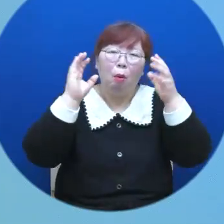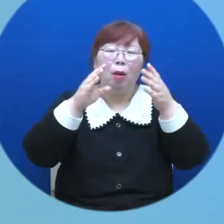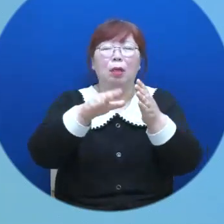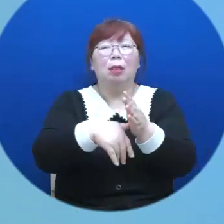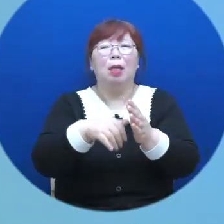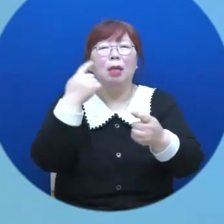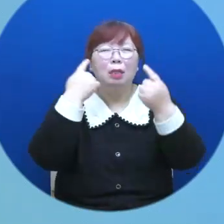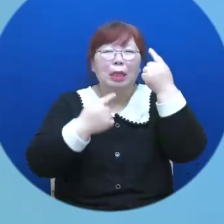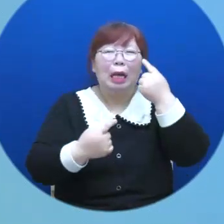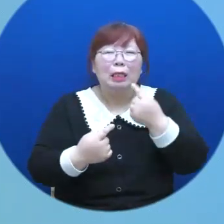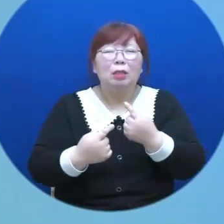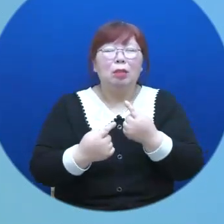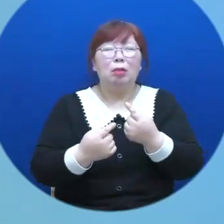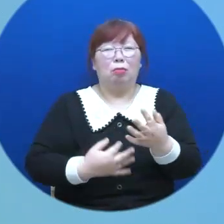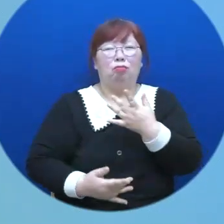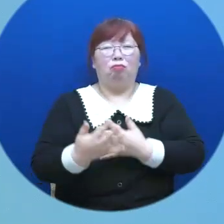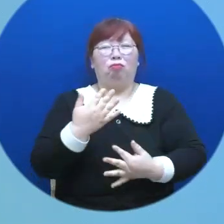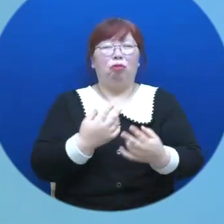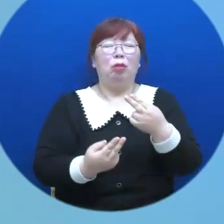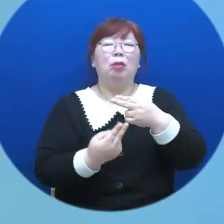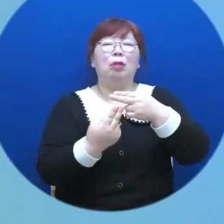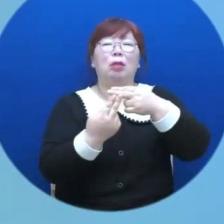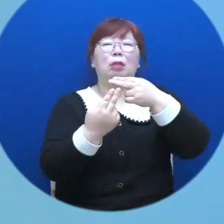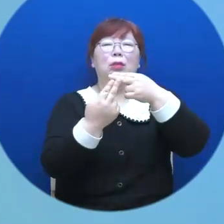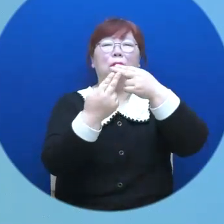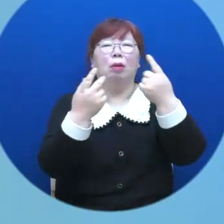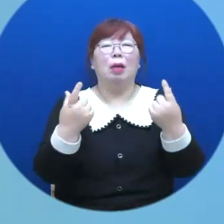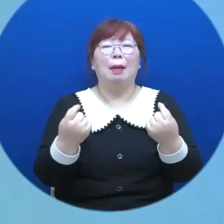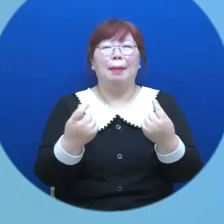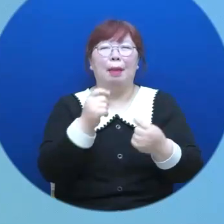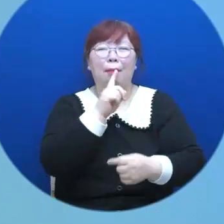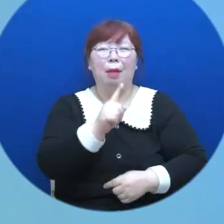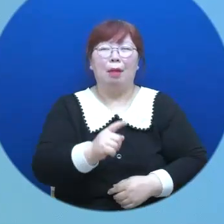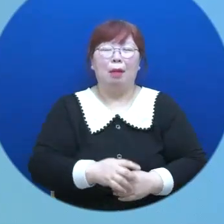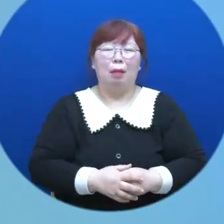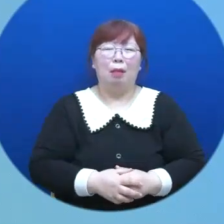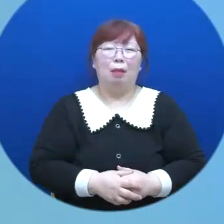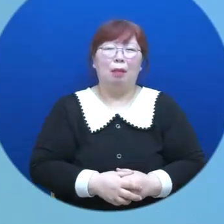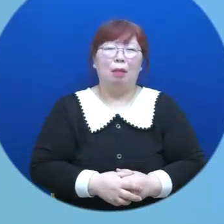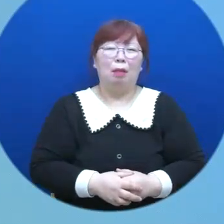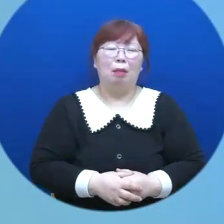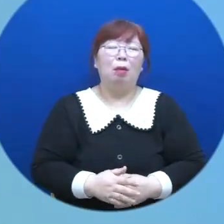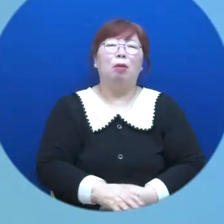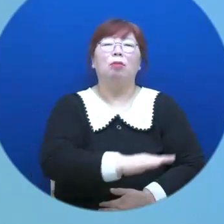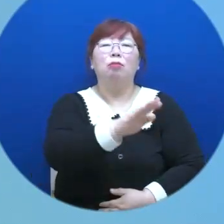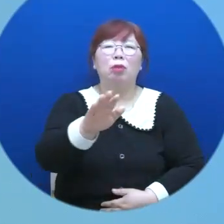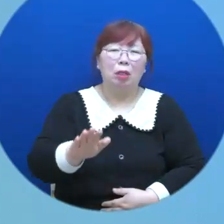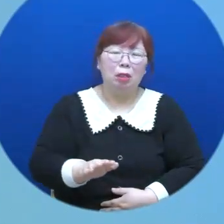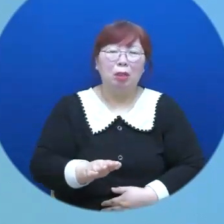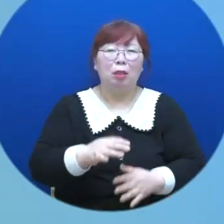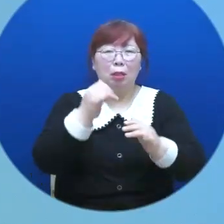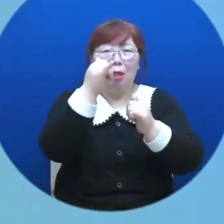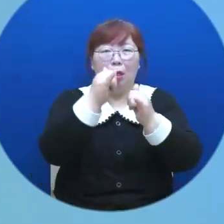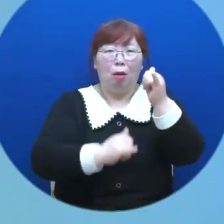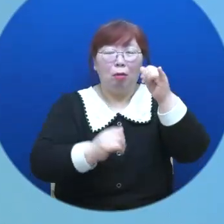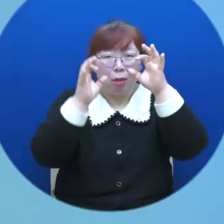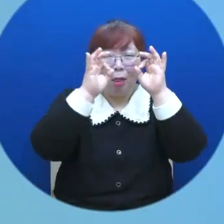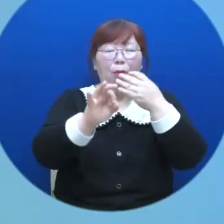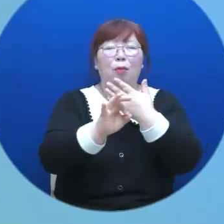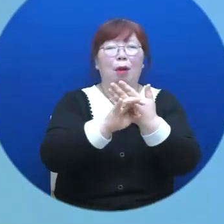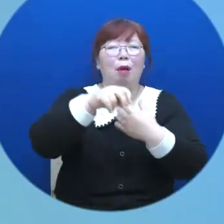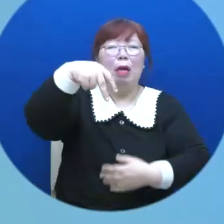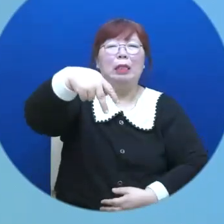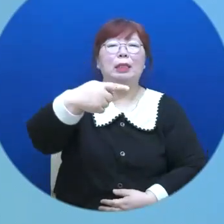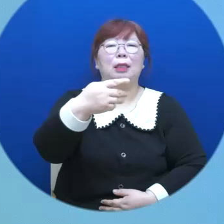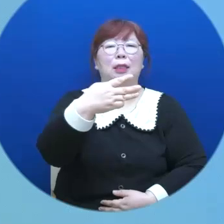상처는 화약을 쌓는 것과 같다라고 말씀을 드렸잖아요. 우리는 역사의 러시아의 스탈린을 잘 알고